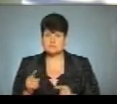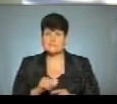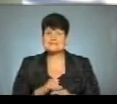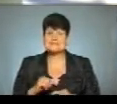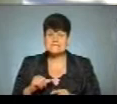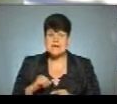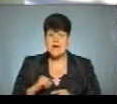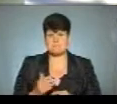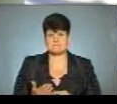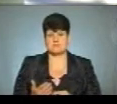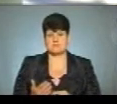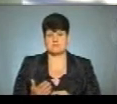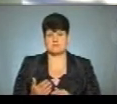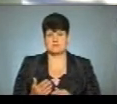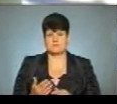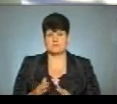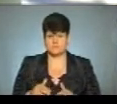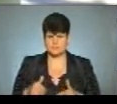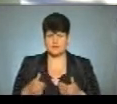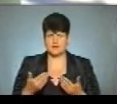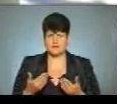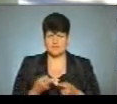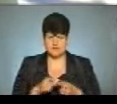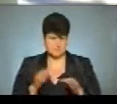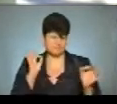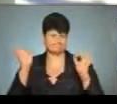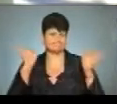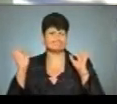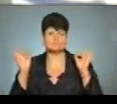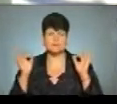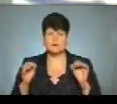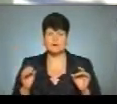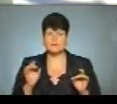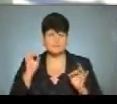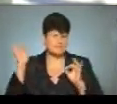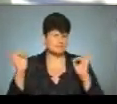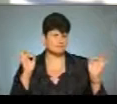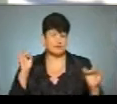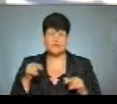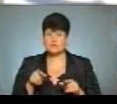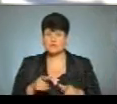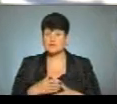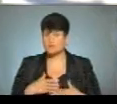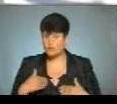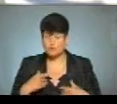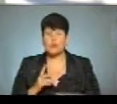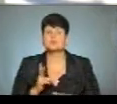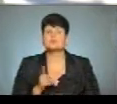самі піддавали це публічному розгляду. Якщо вони не хочуть, то ніхто за них це робити не